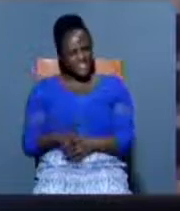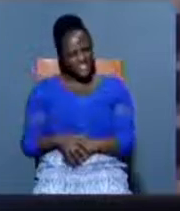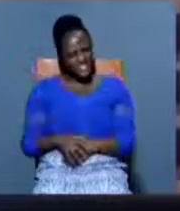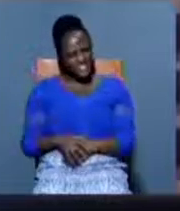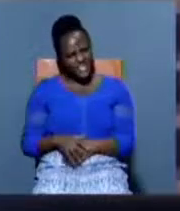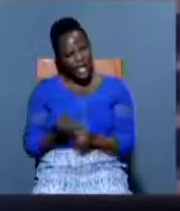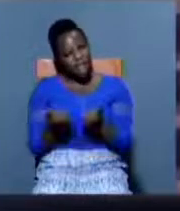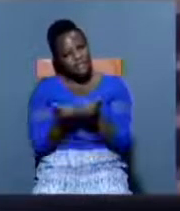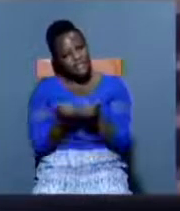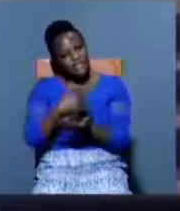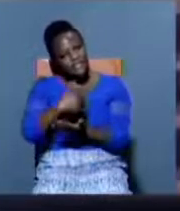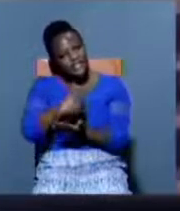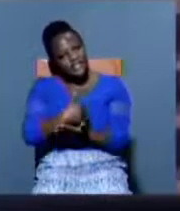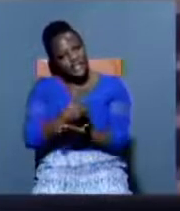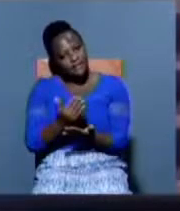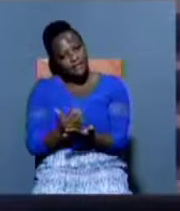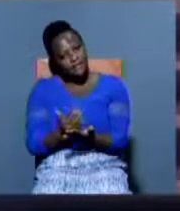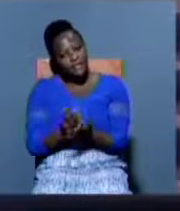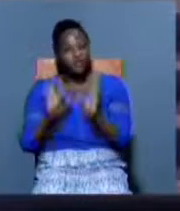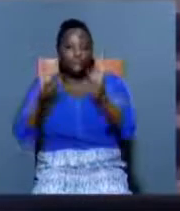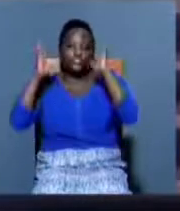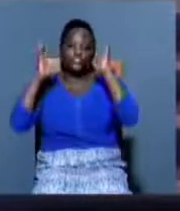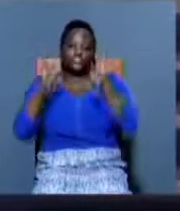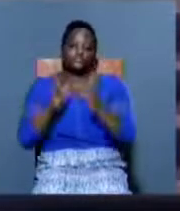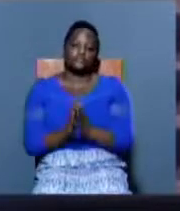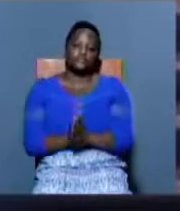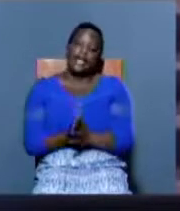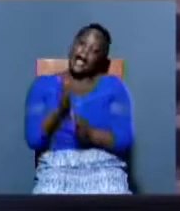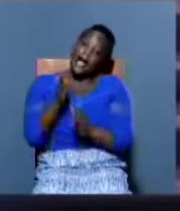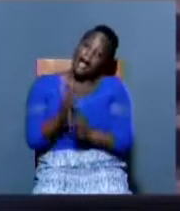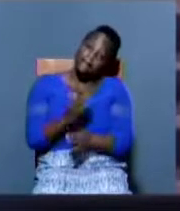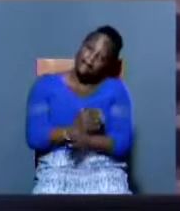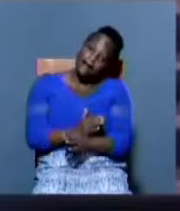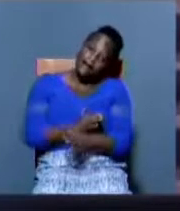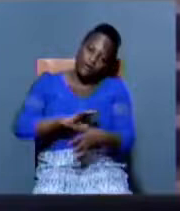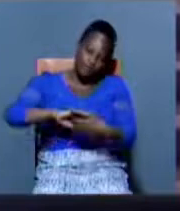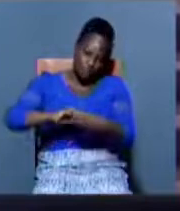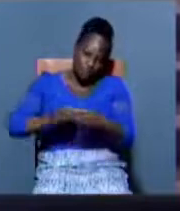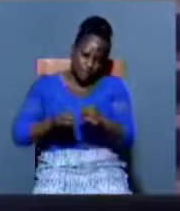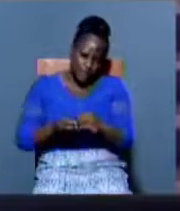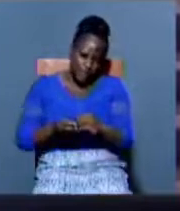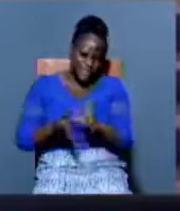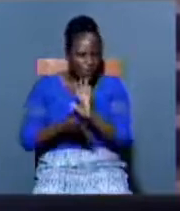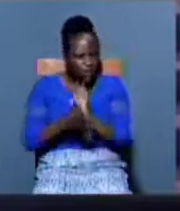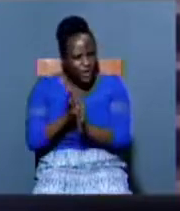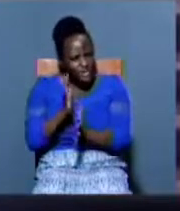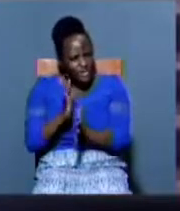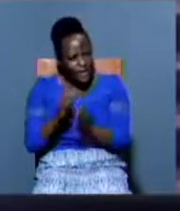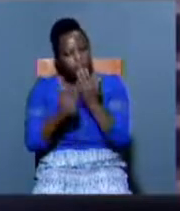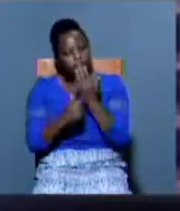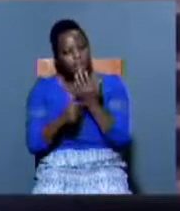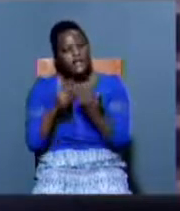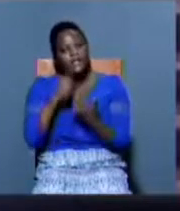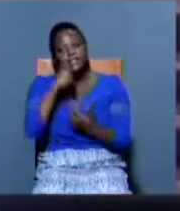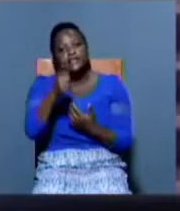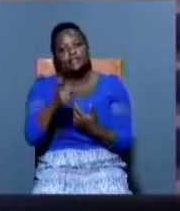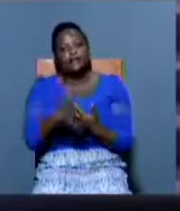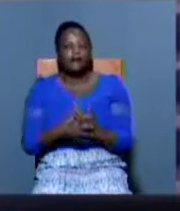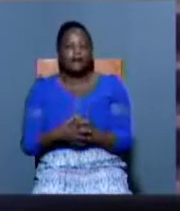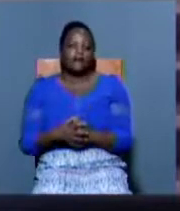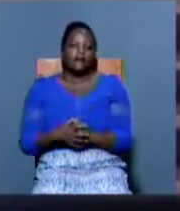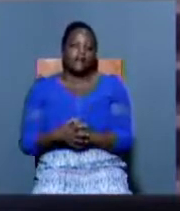Alimtengenezea sehemu atakayoishi. Yesu kabla hajamuumba mwanadamu, cha kwanza Biblia yangu inaniambia hivi, cha